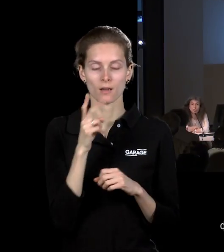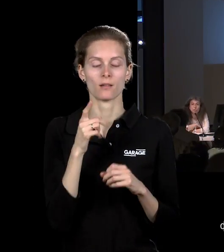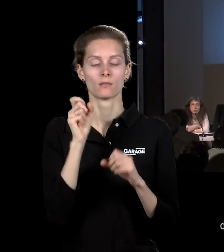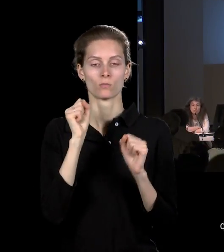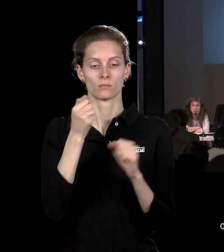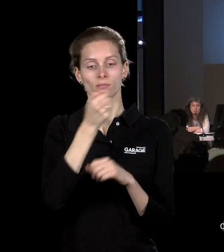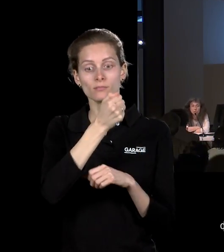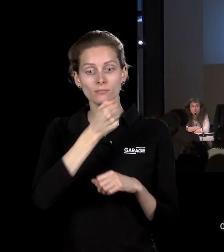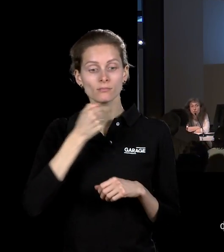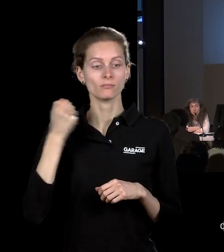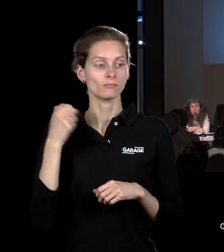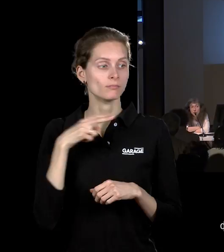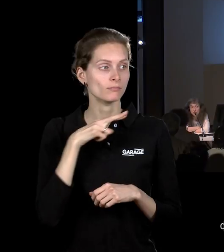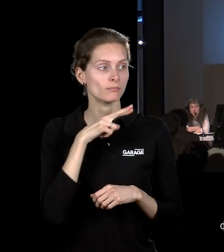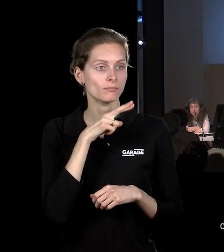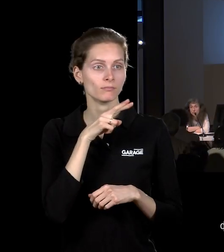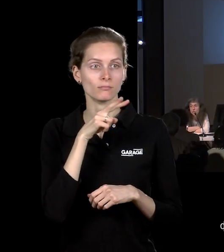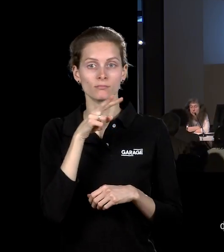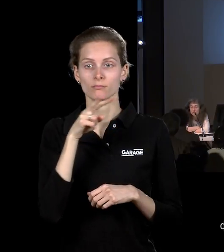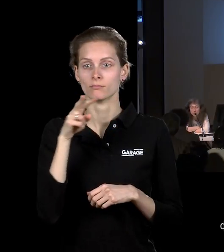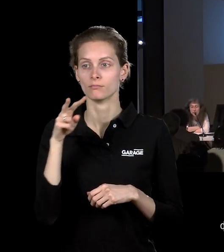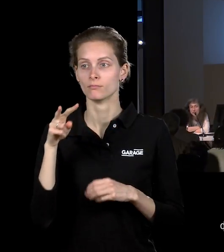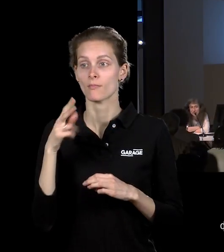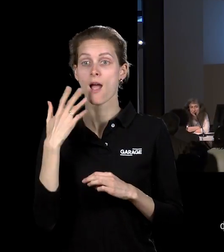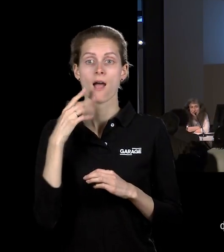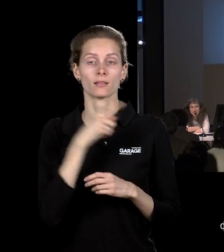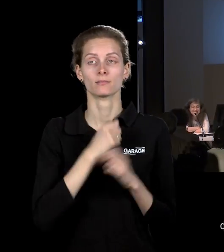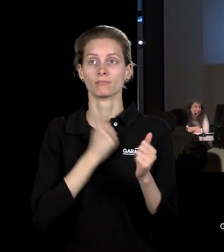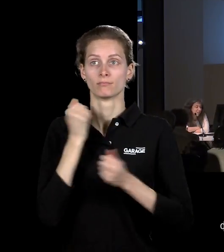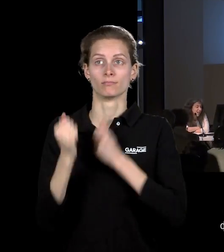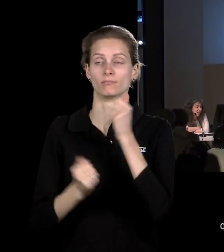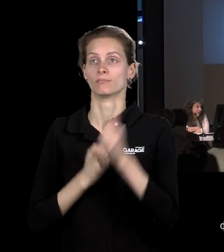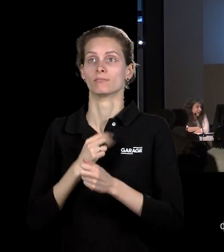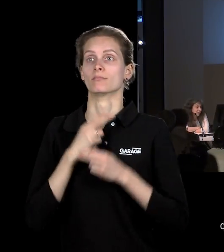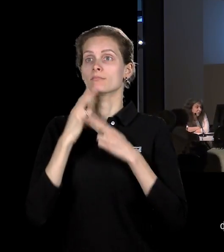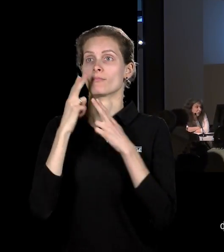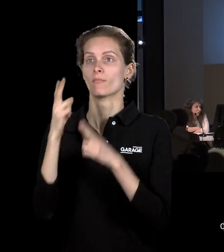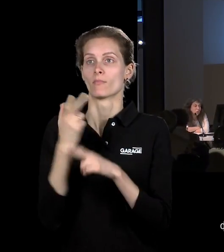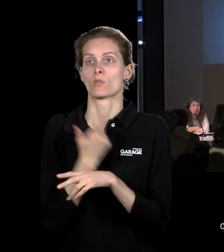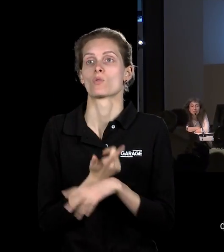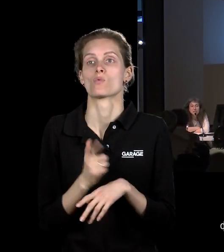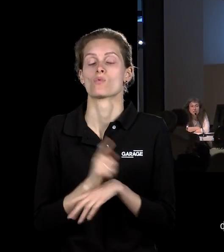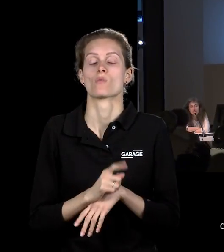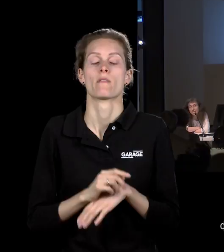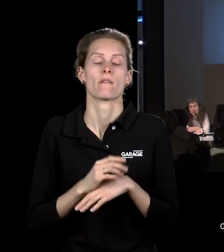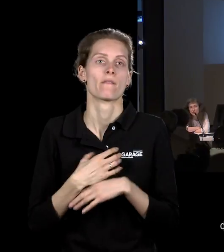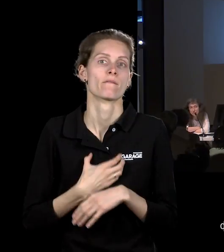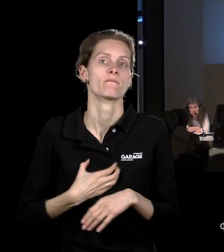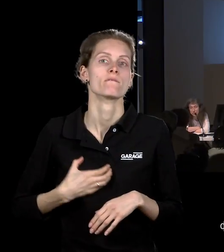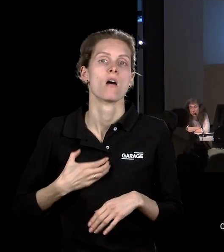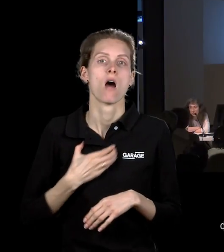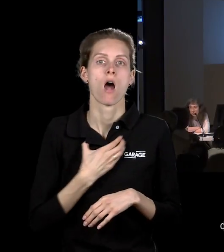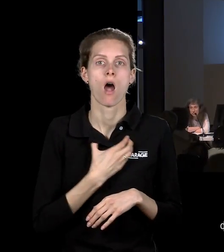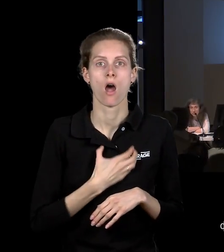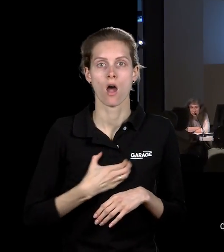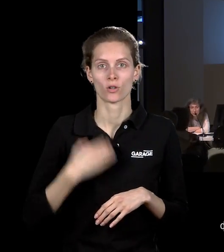И что почему-то мне показалось очень важным, когда я туда добралась до этого места, это то, что не видно на фотографиях,